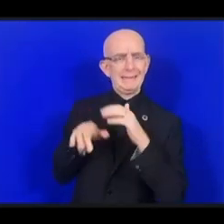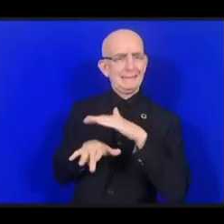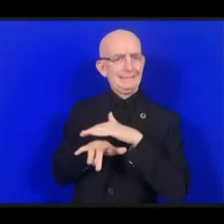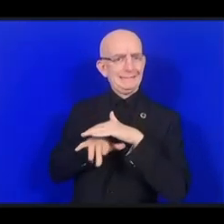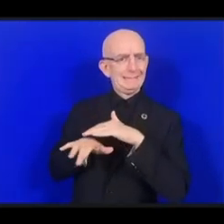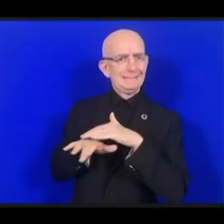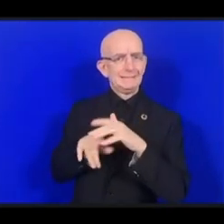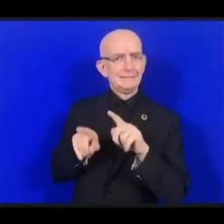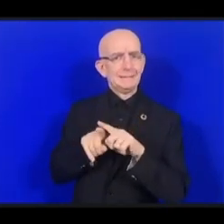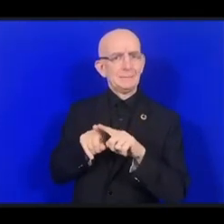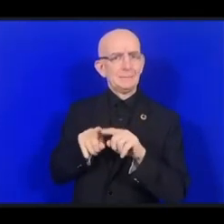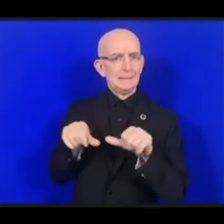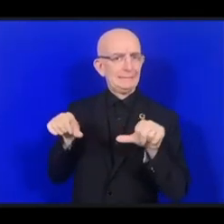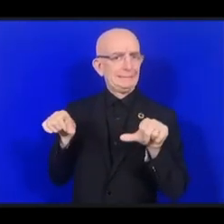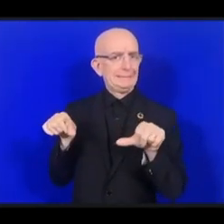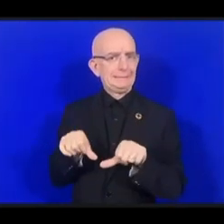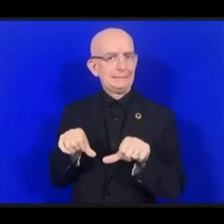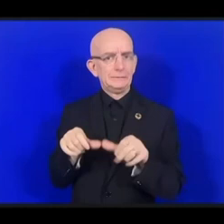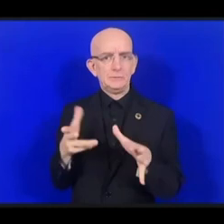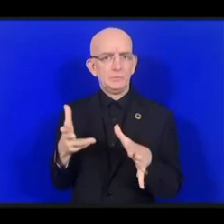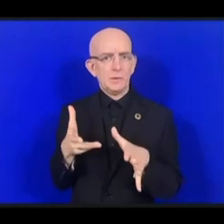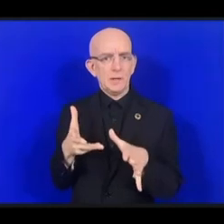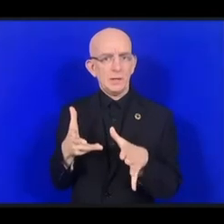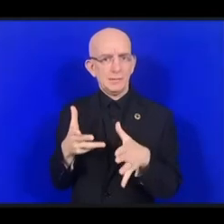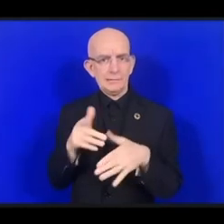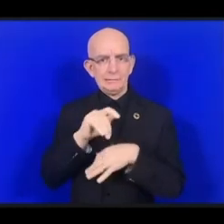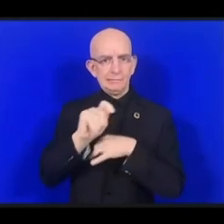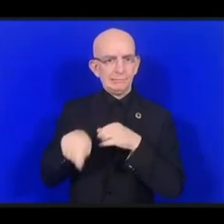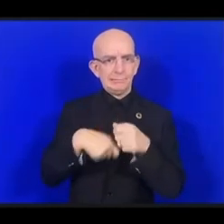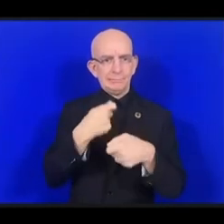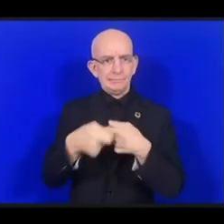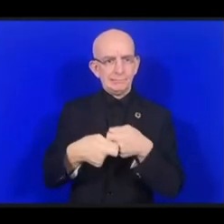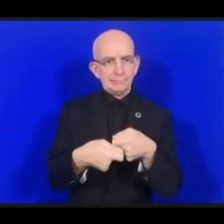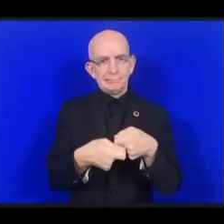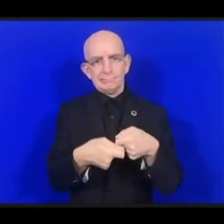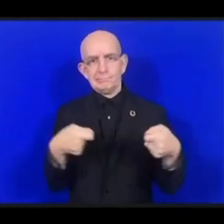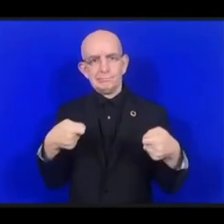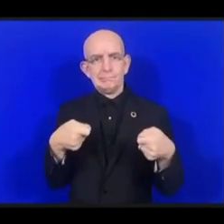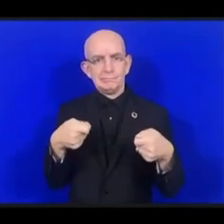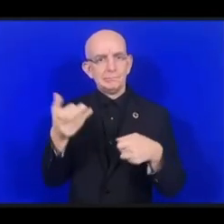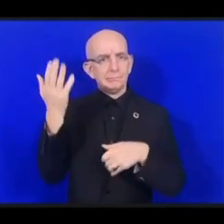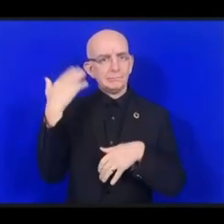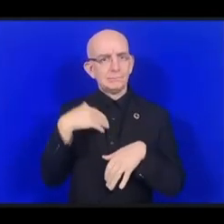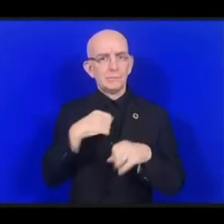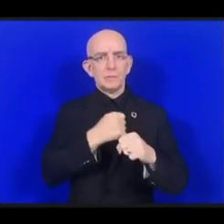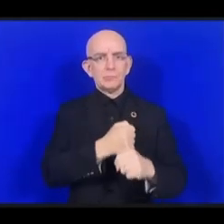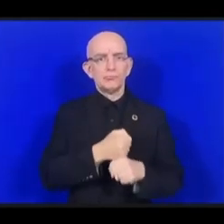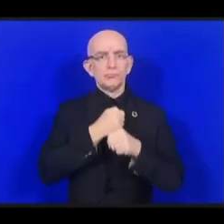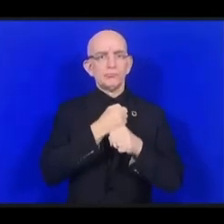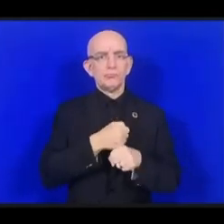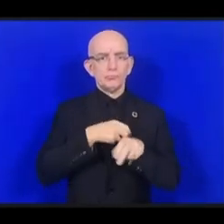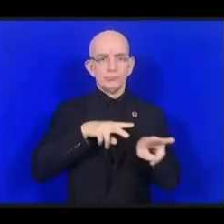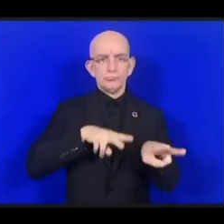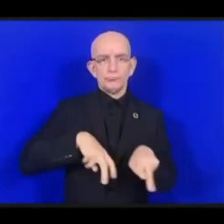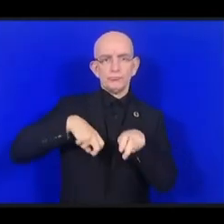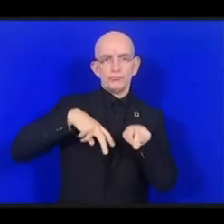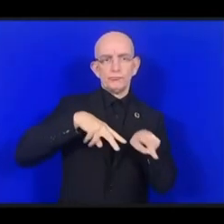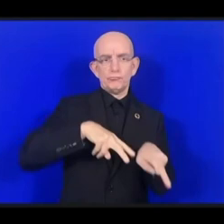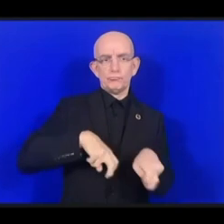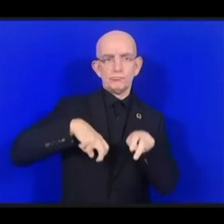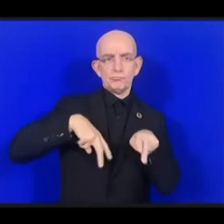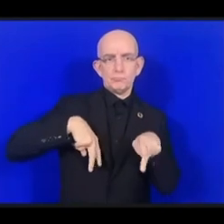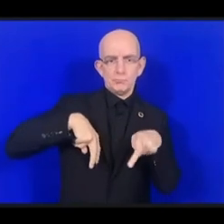えでありますがえ人と人とがしっかり結ぶ絆となりましてえ